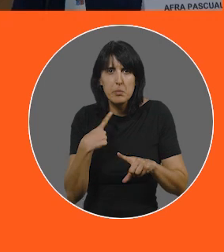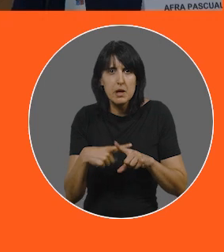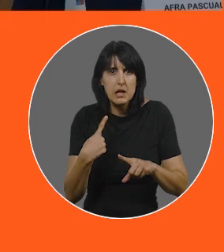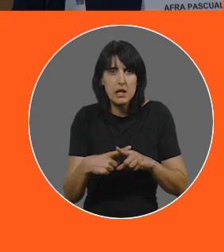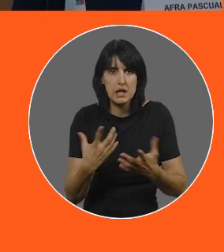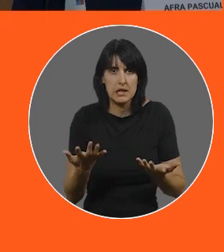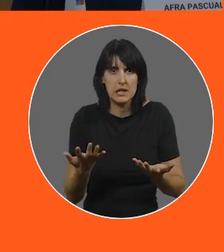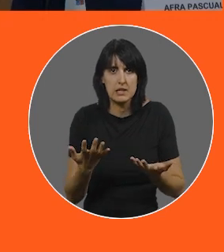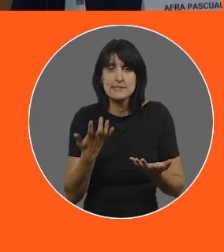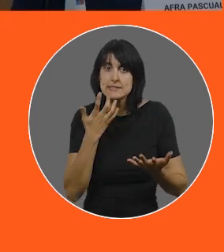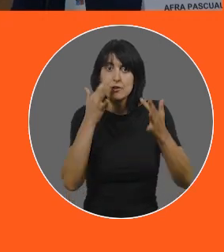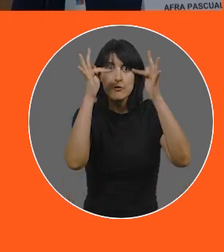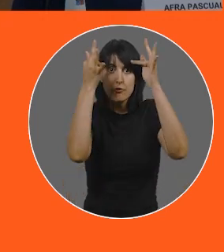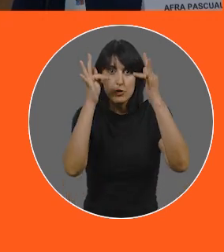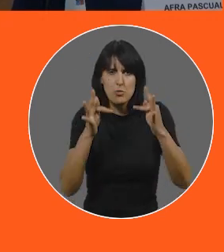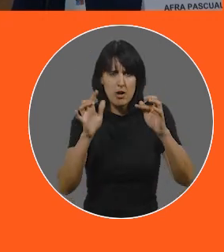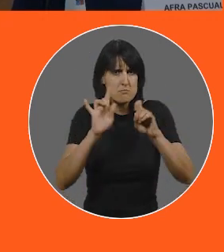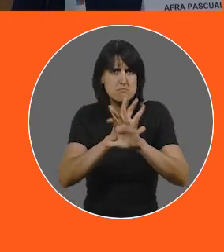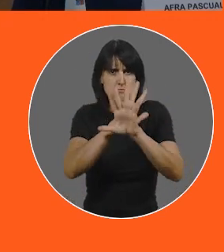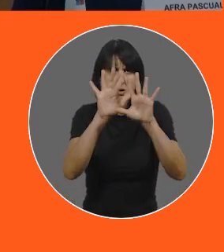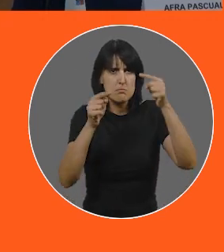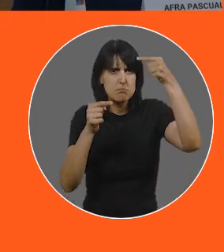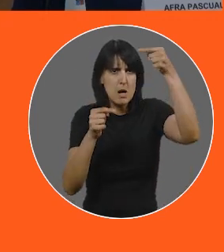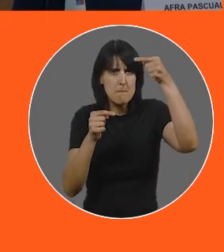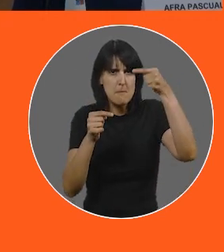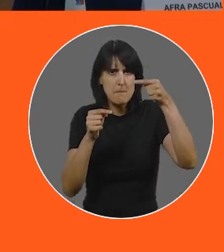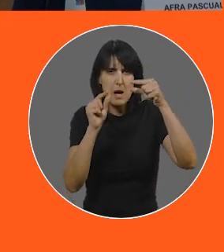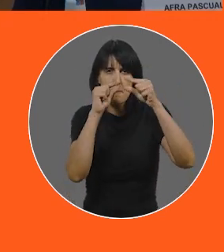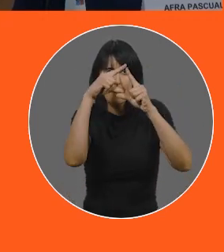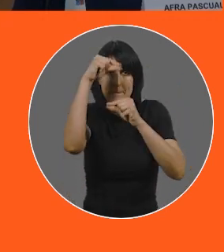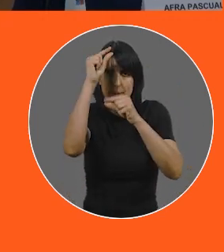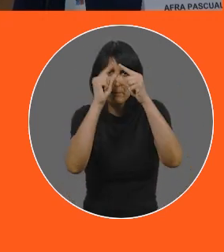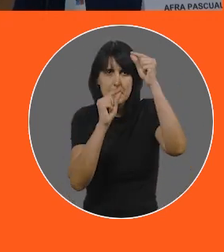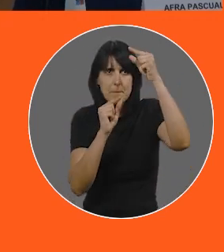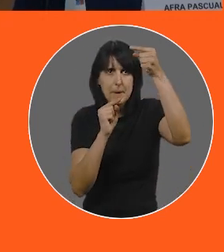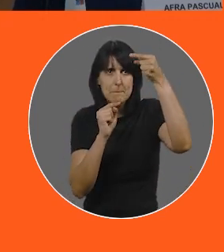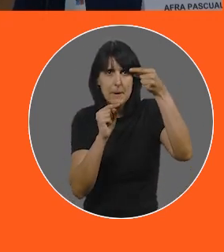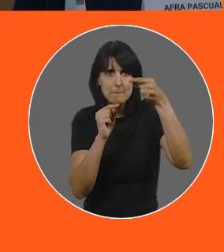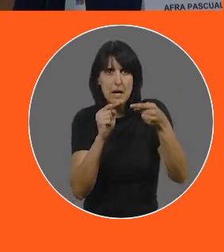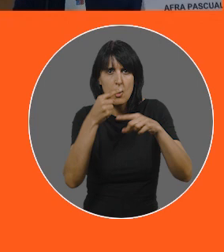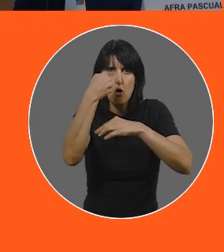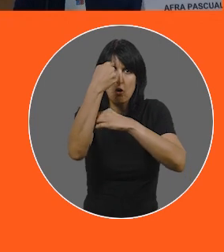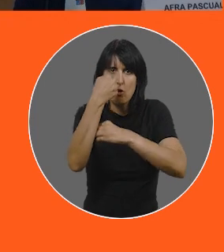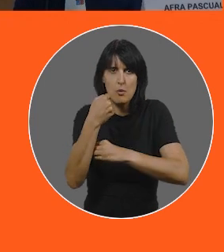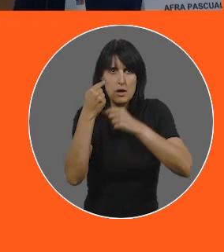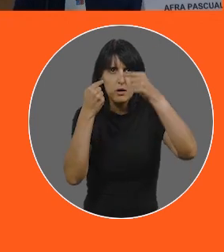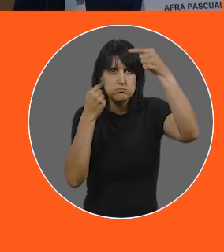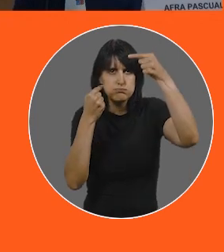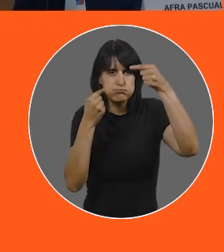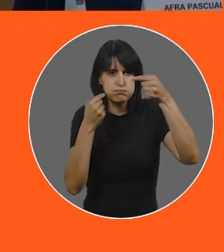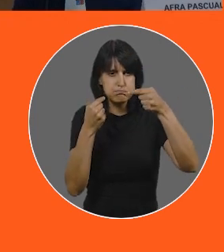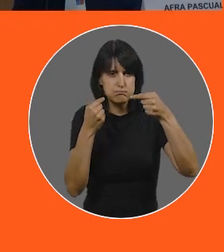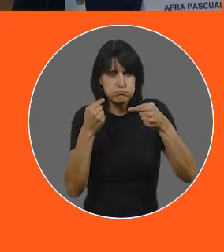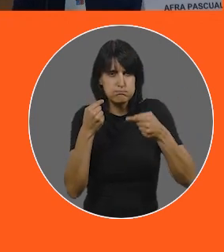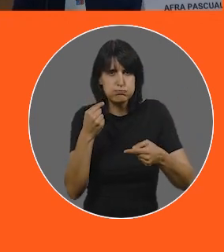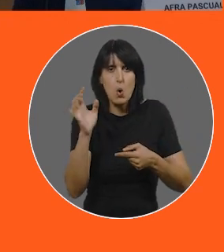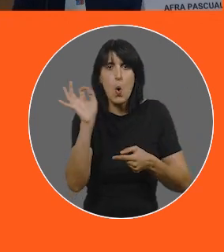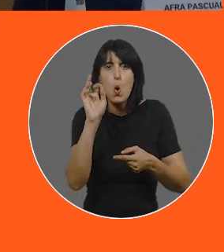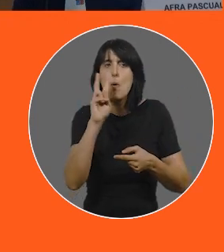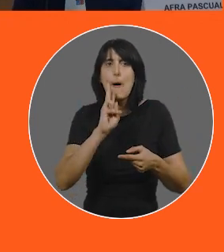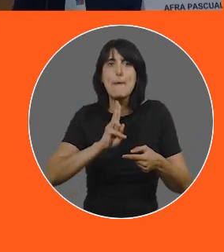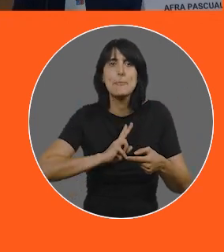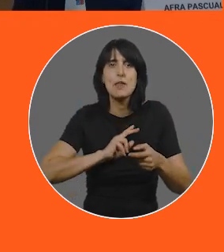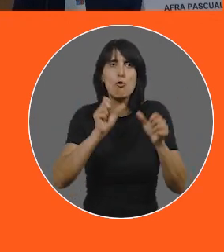sé el per què. En canvi, si els formularis tenen marcats en asterisc quin és el camp obligatori, o bé m'indiquen